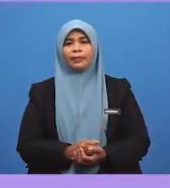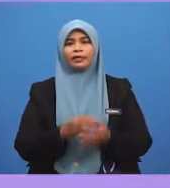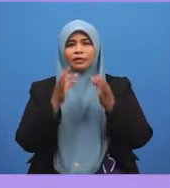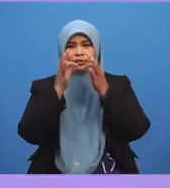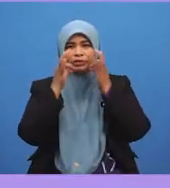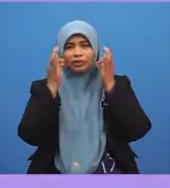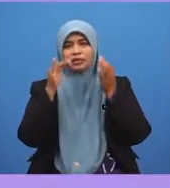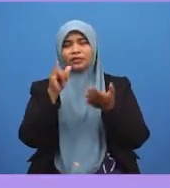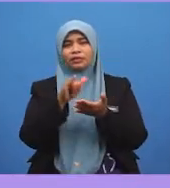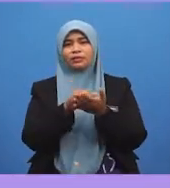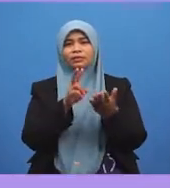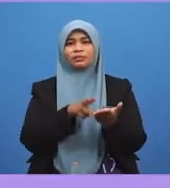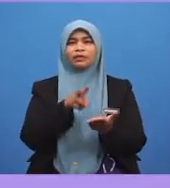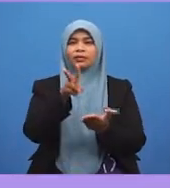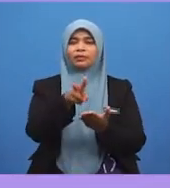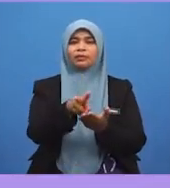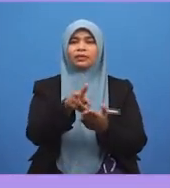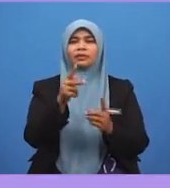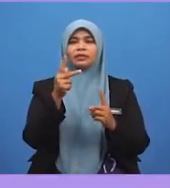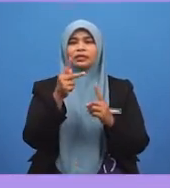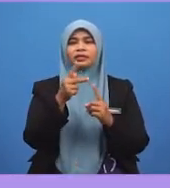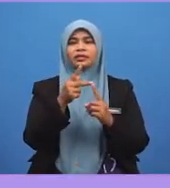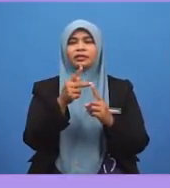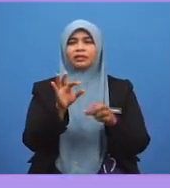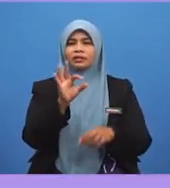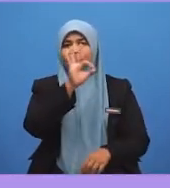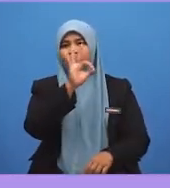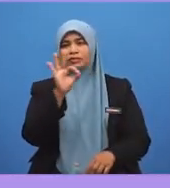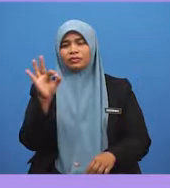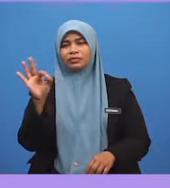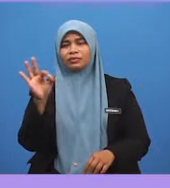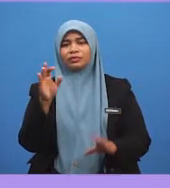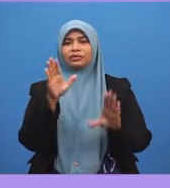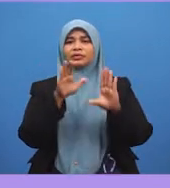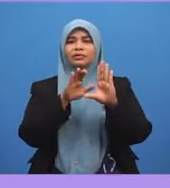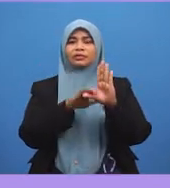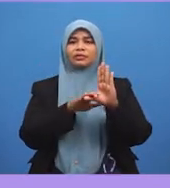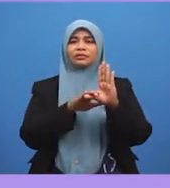Kucing itu melompat ke ruang jawapan kerusi.